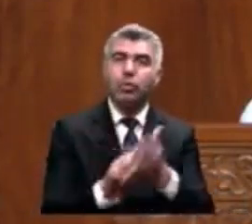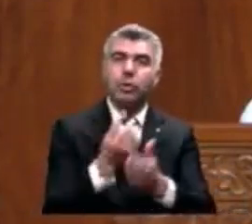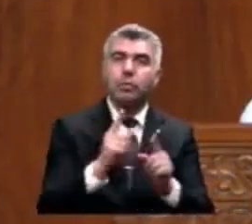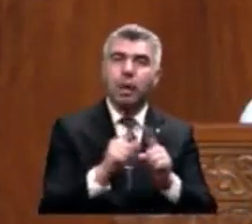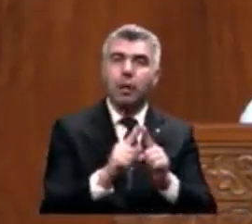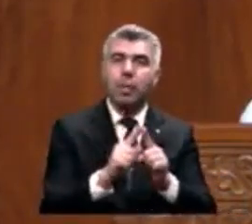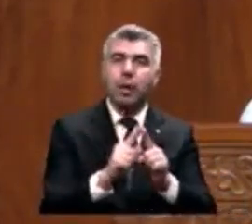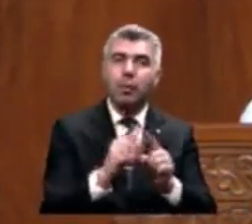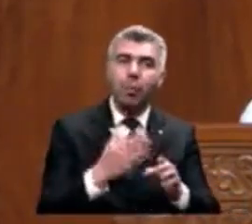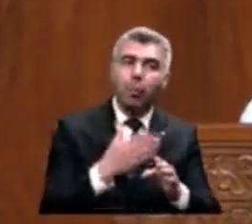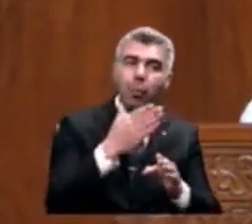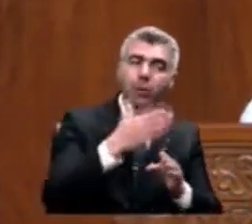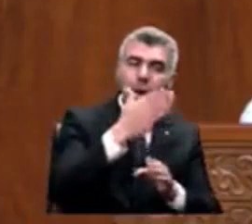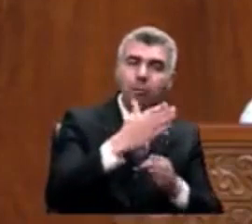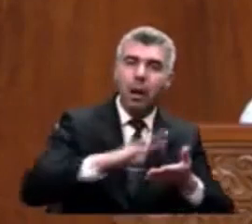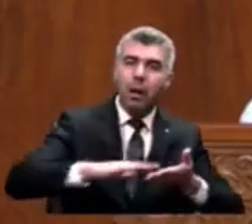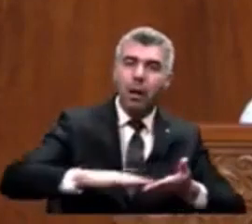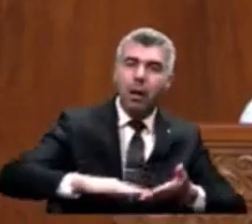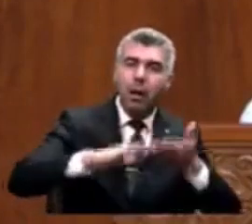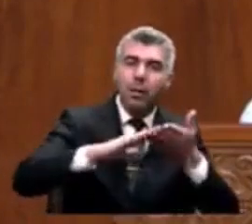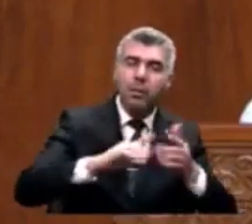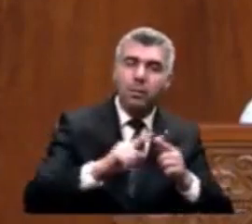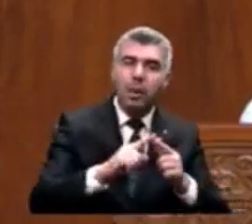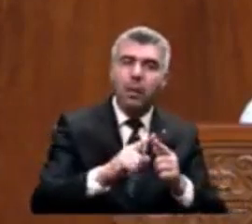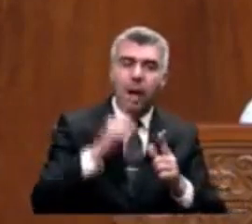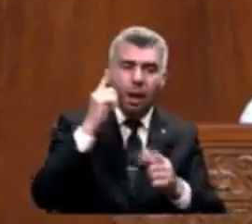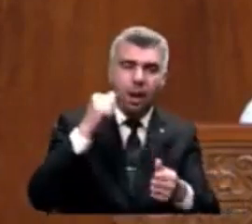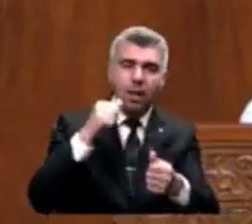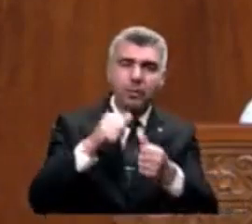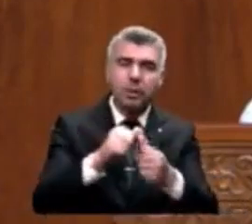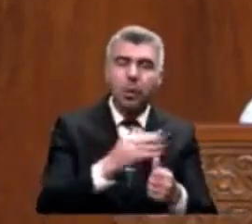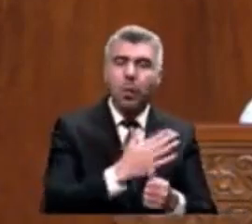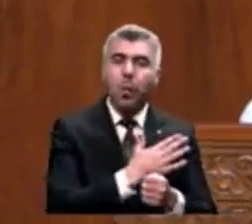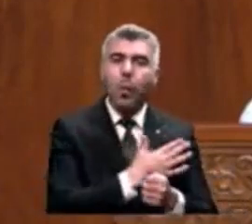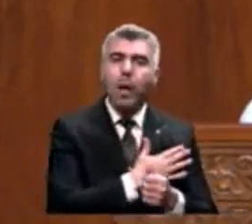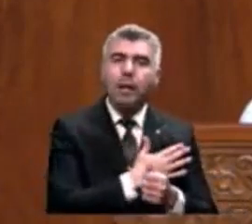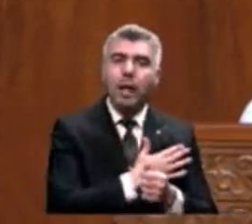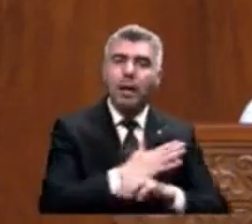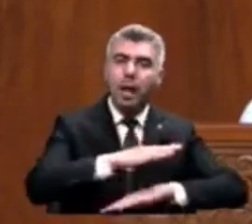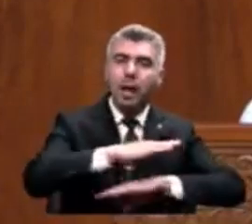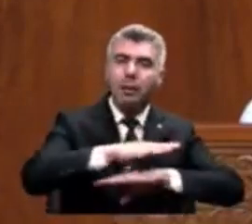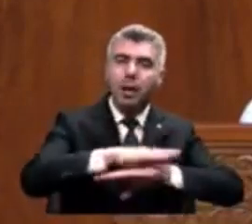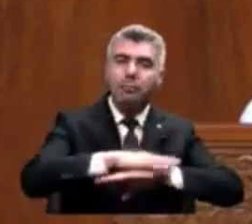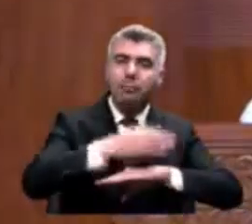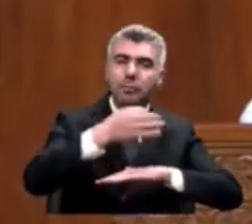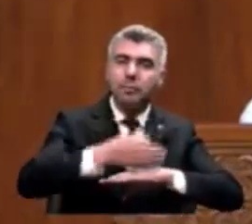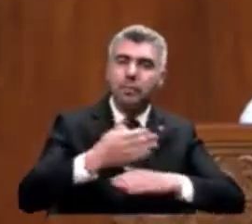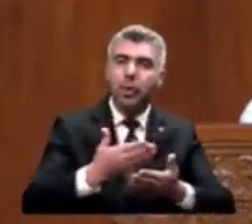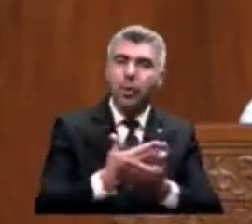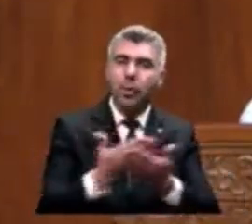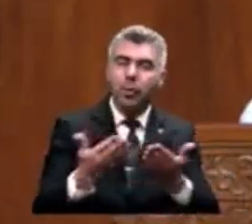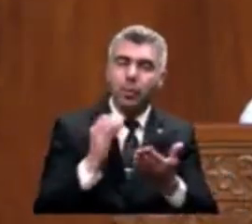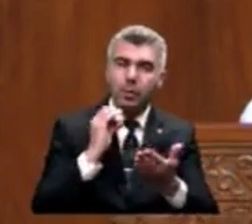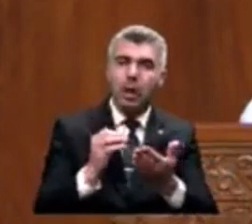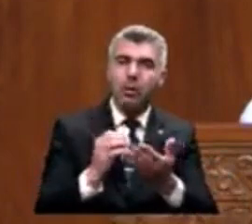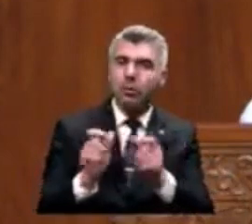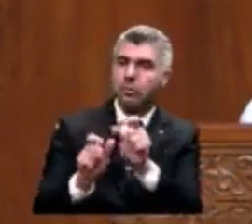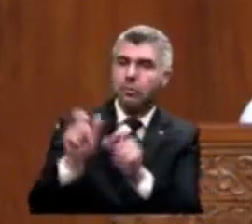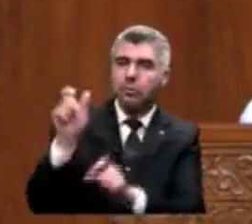الأجيال وترسيخ روح المواطنة والقيم الفضلة والرفع من قدرات